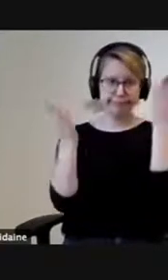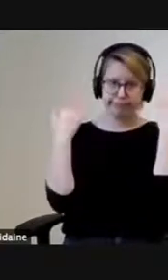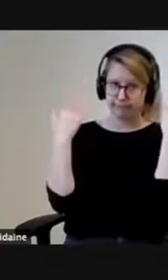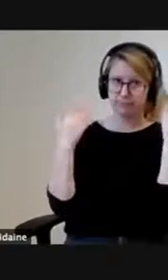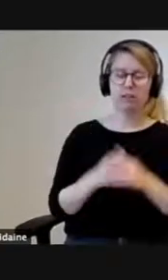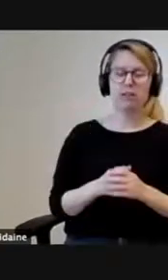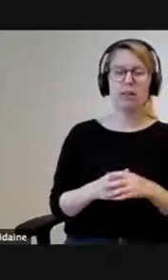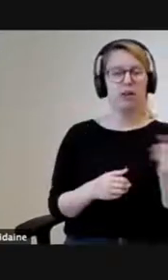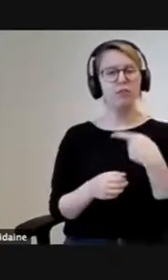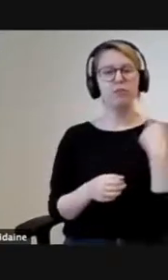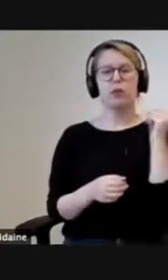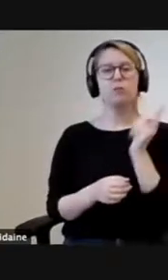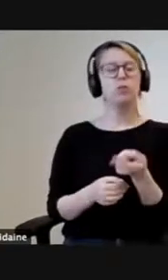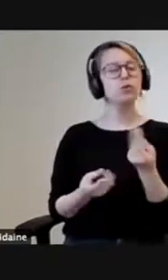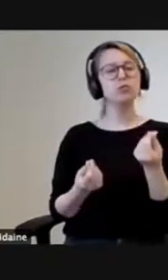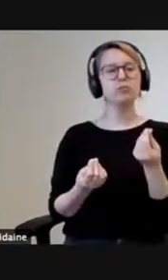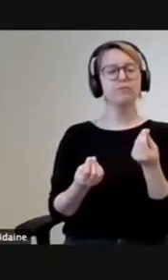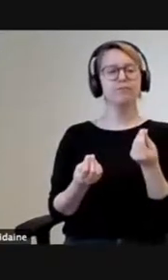qu'administration